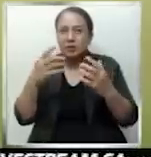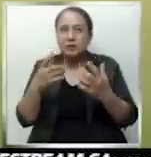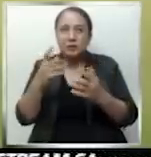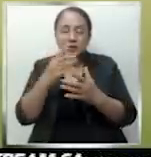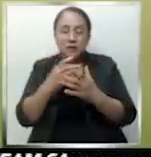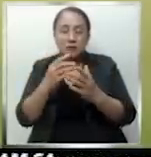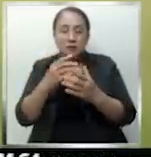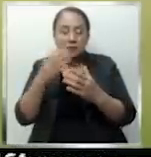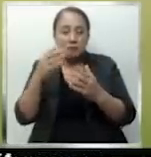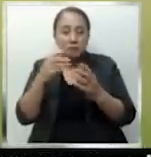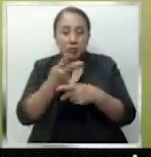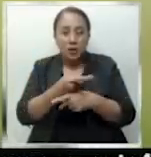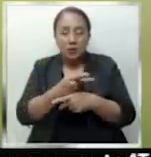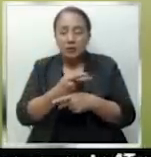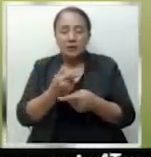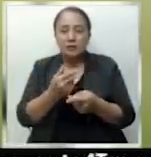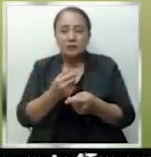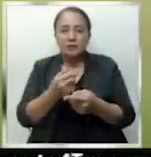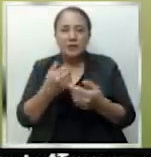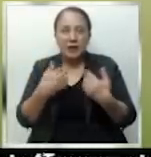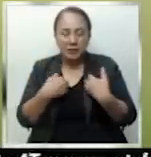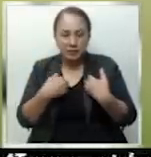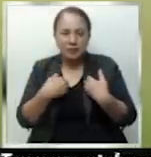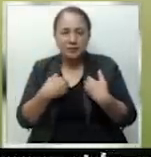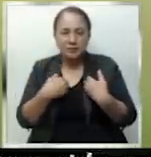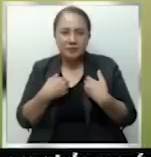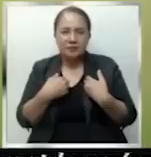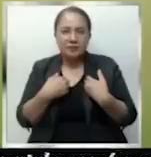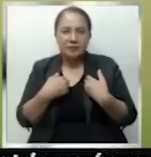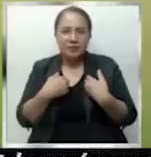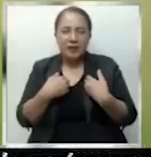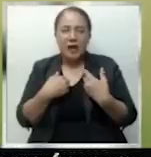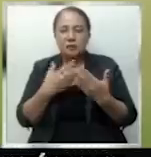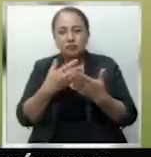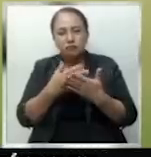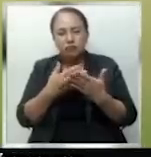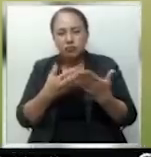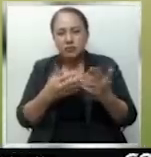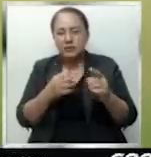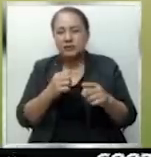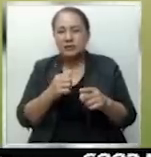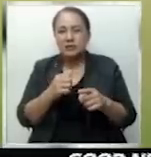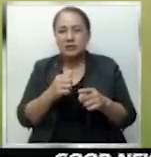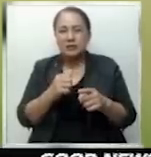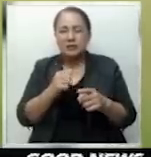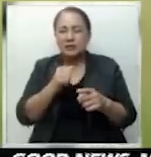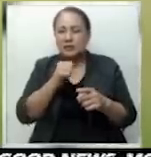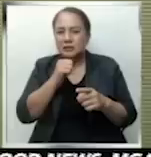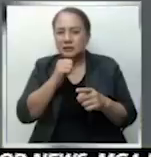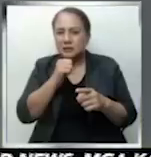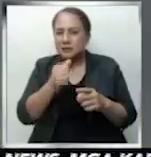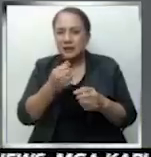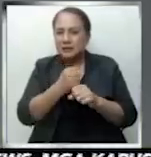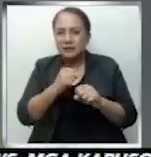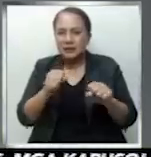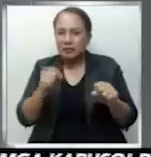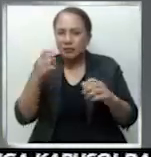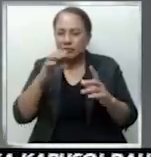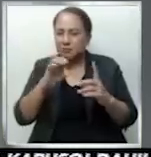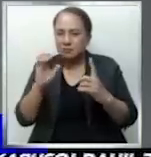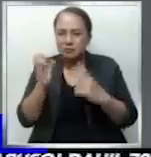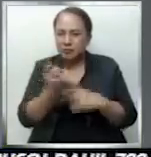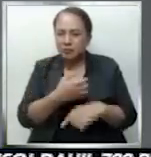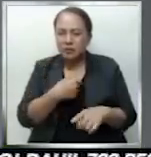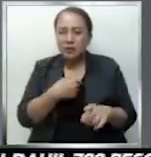products have particles that may be introduced in the environment. If hindi naman